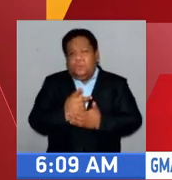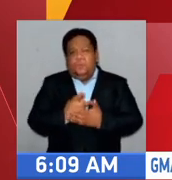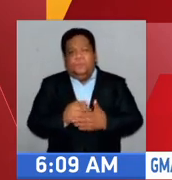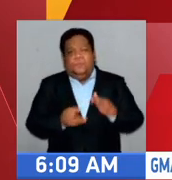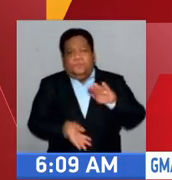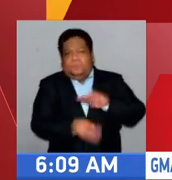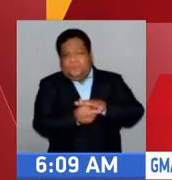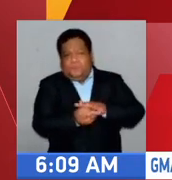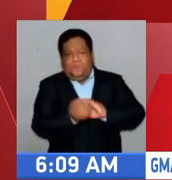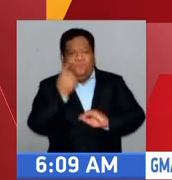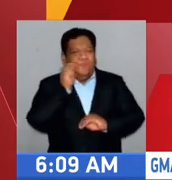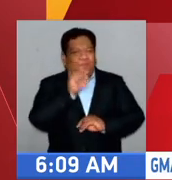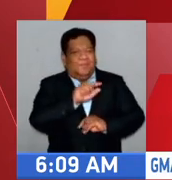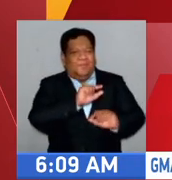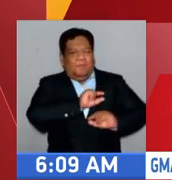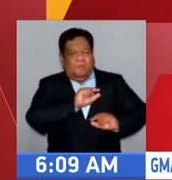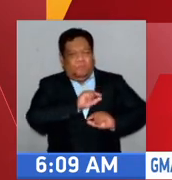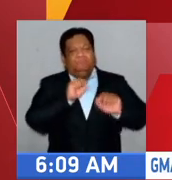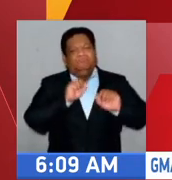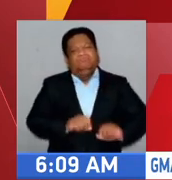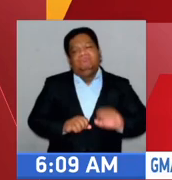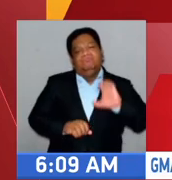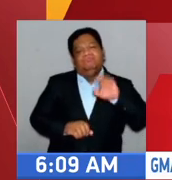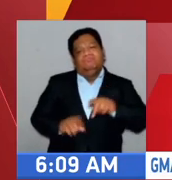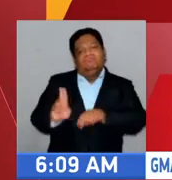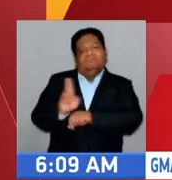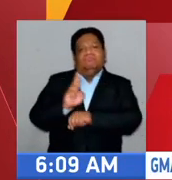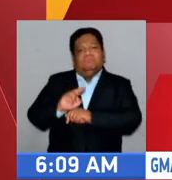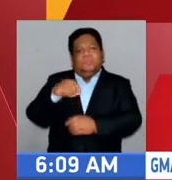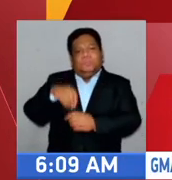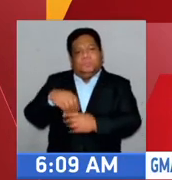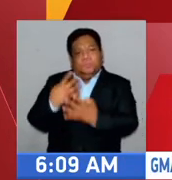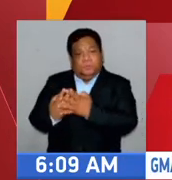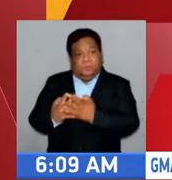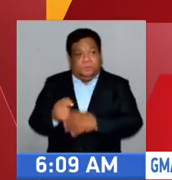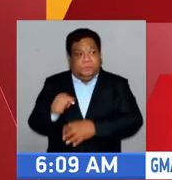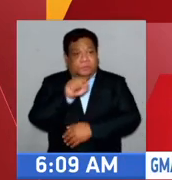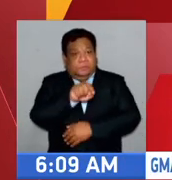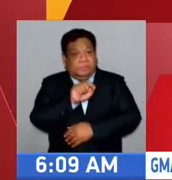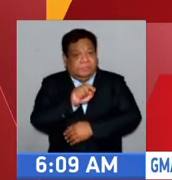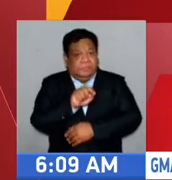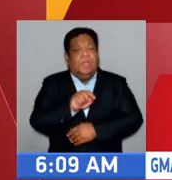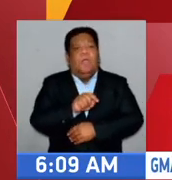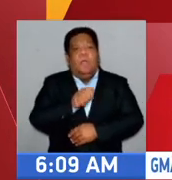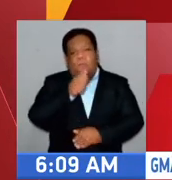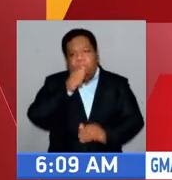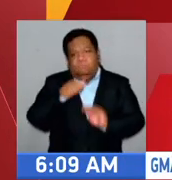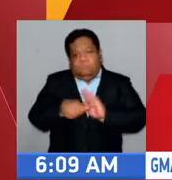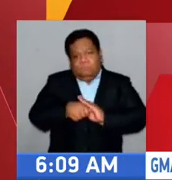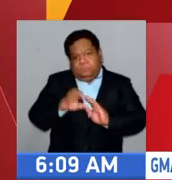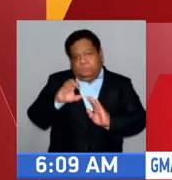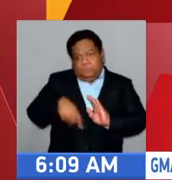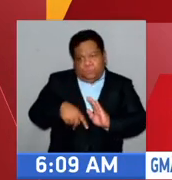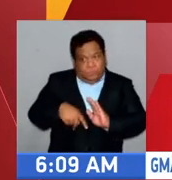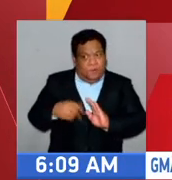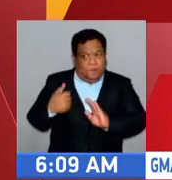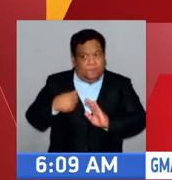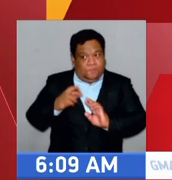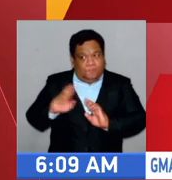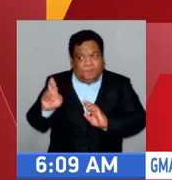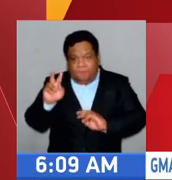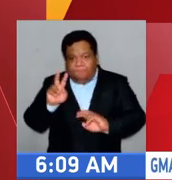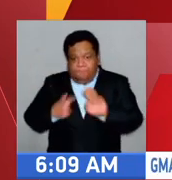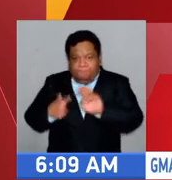sa kulungan. Ang mga tiwaling jail personnel daw ang nagtatago ng mga cellphone tuwing may Greyhound operation. Inikayat ang Cebu